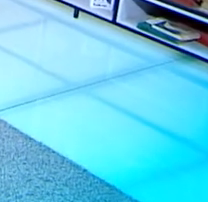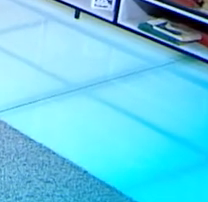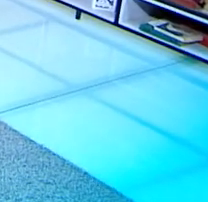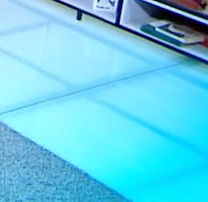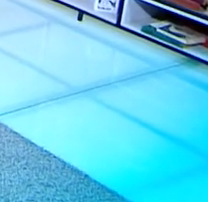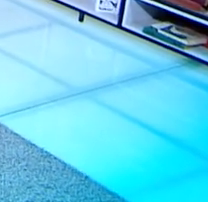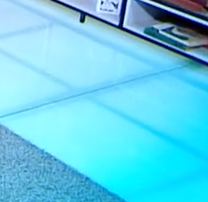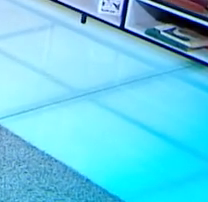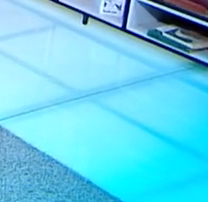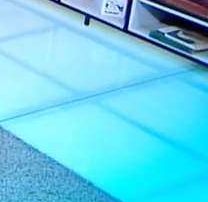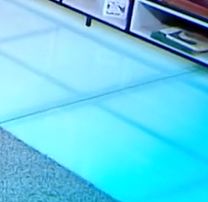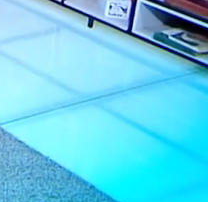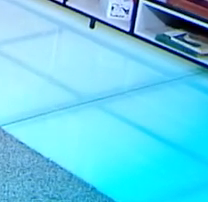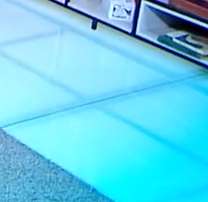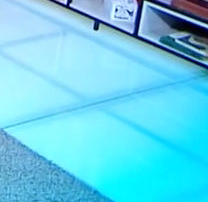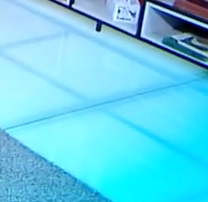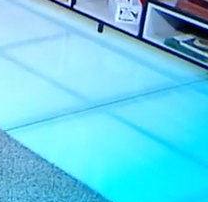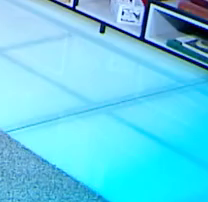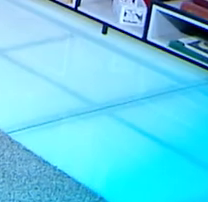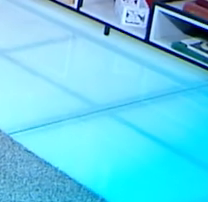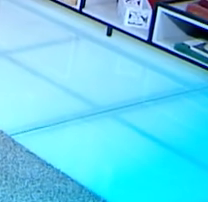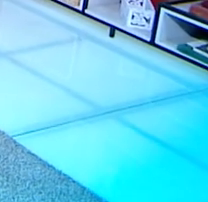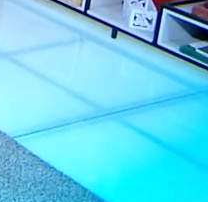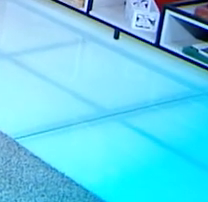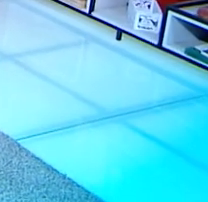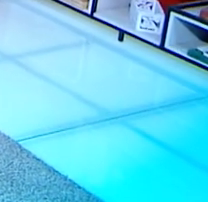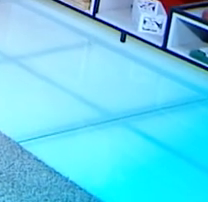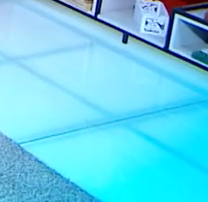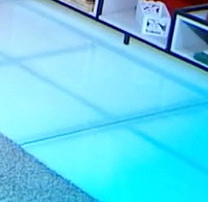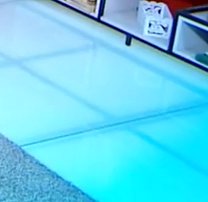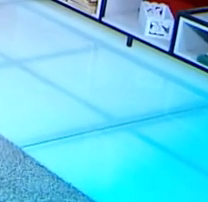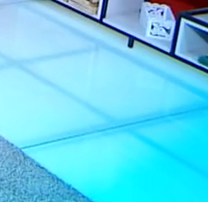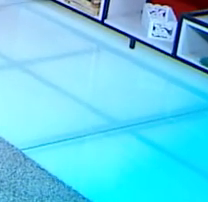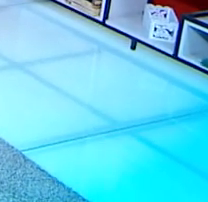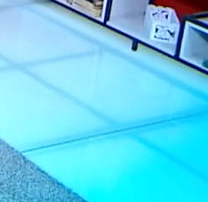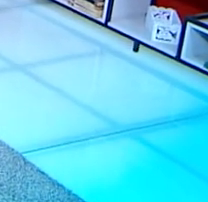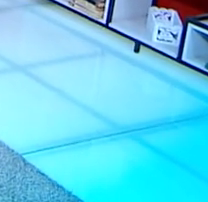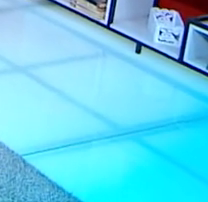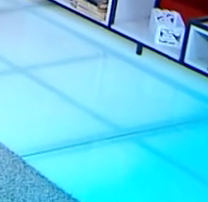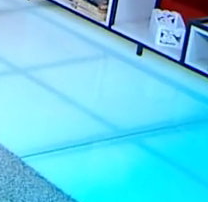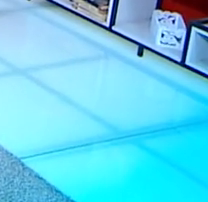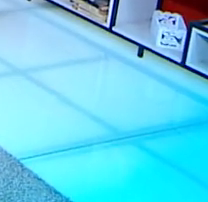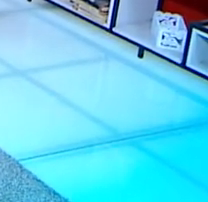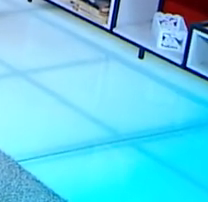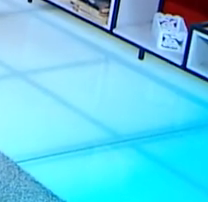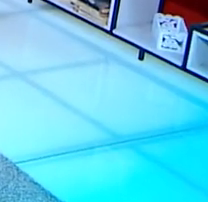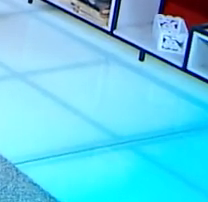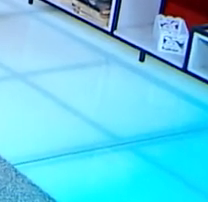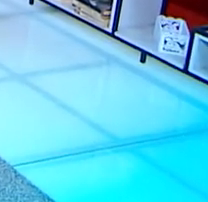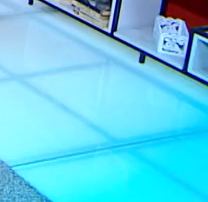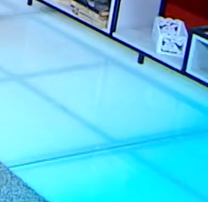ნაშტი რაც დამჭა სამი იმას წერ მრიცხვში და მნიშვნელში წერ იგივე ოთხს. აი ეს არის წესი.